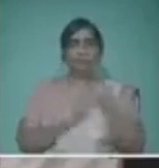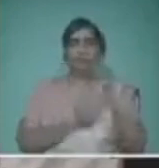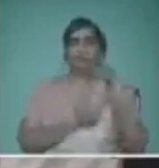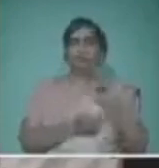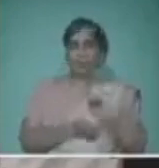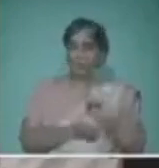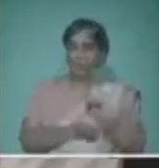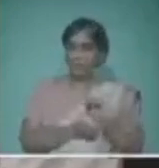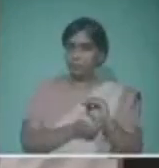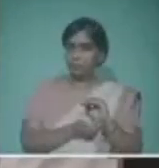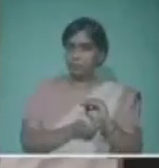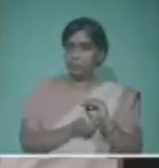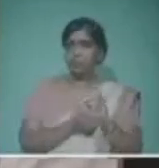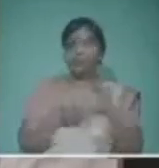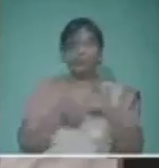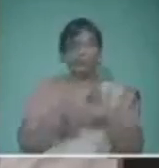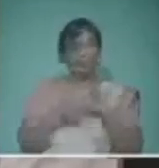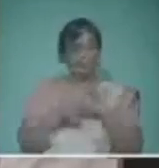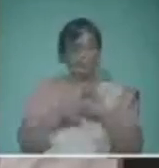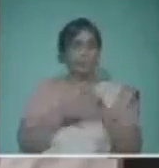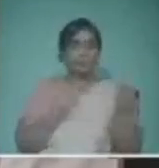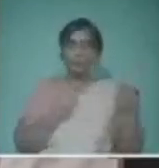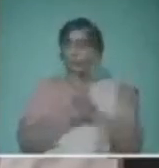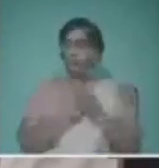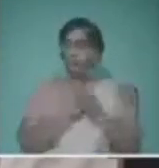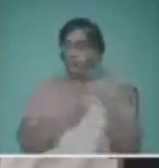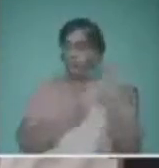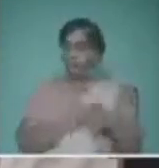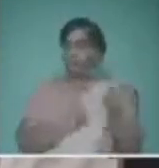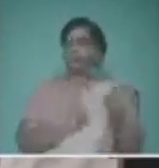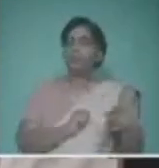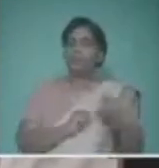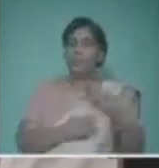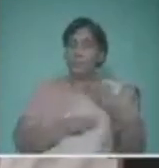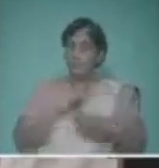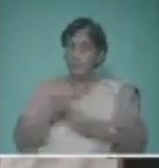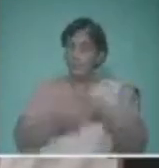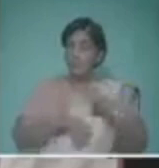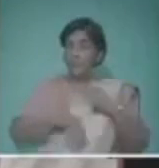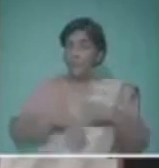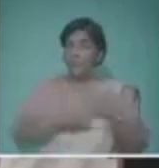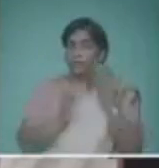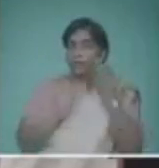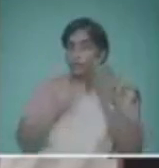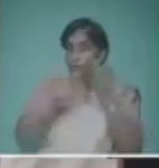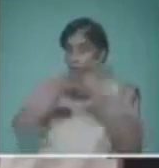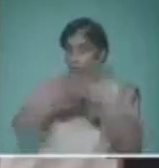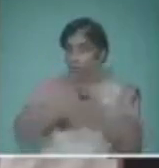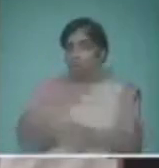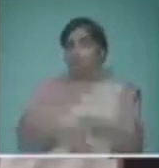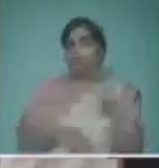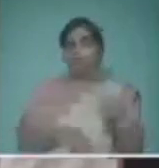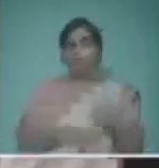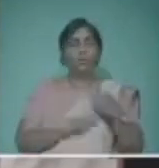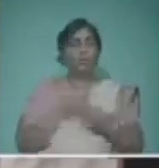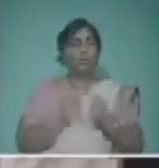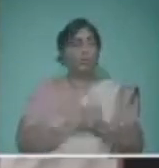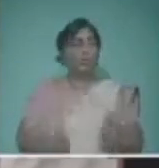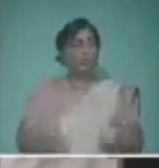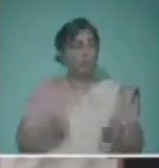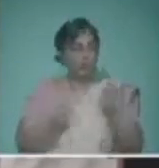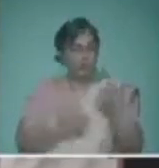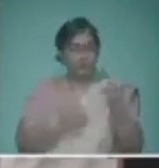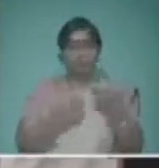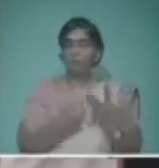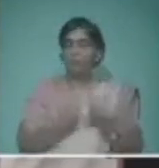පුද්ගලිකාංශයේ හවුල්කාරී සහිතව සිදු කළ ඇති ආයෝජන අවස්ථා හඳුනා ගැනීමට හා ආයෝජන දිරිගැන්වීමට